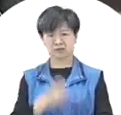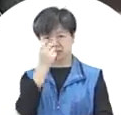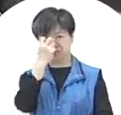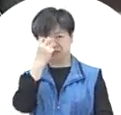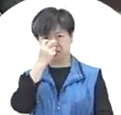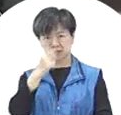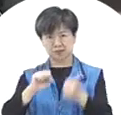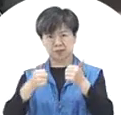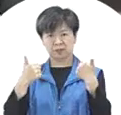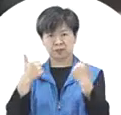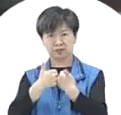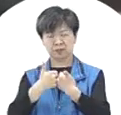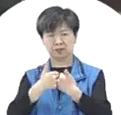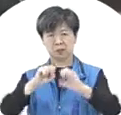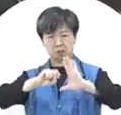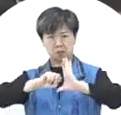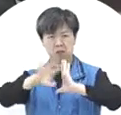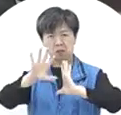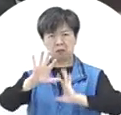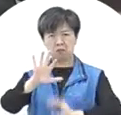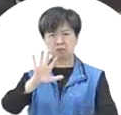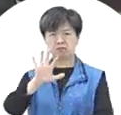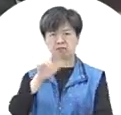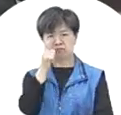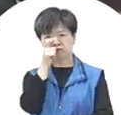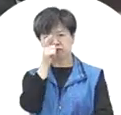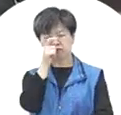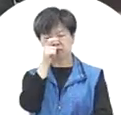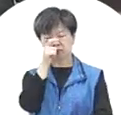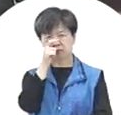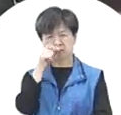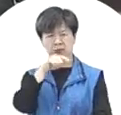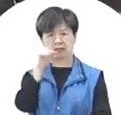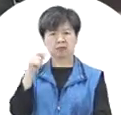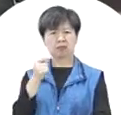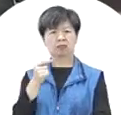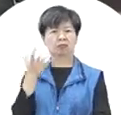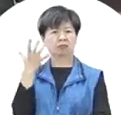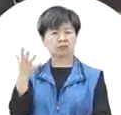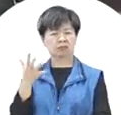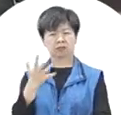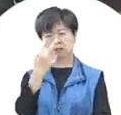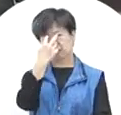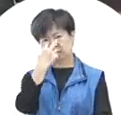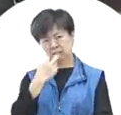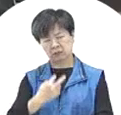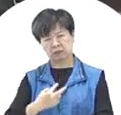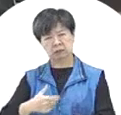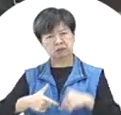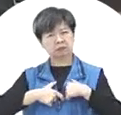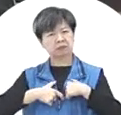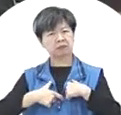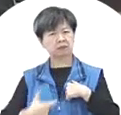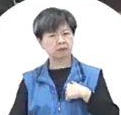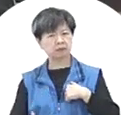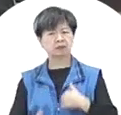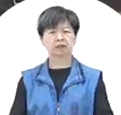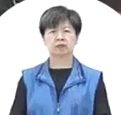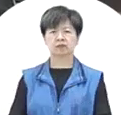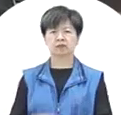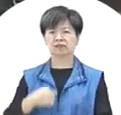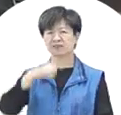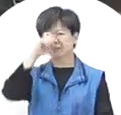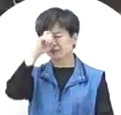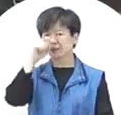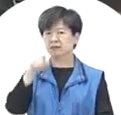转播直播，多少人流着伤心的眼泪。市长，我希望你真的可以把我